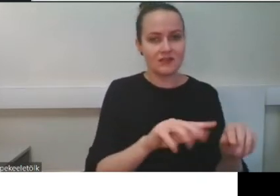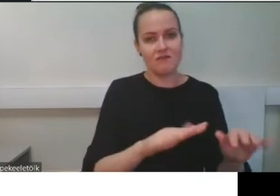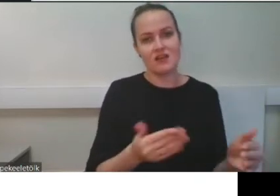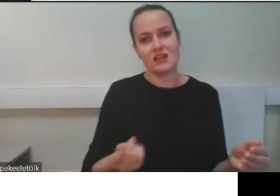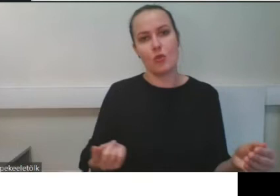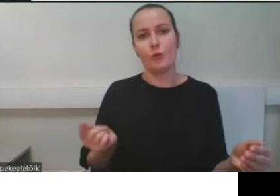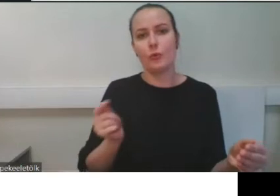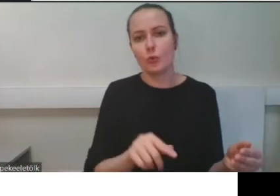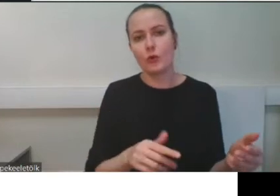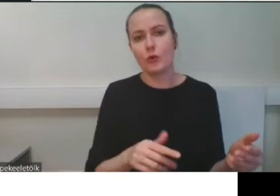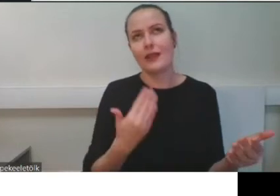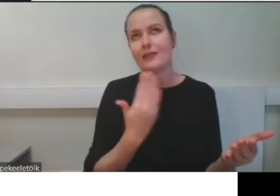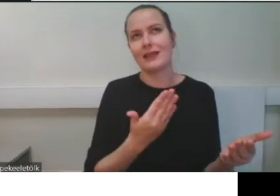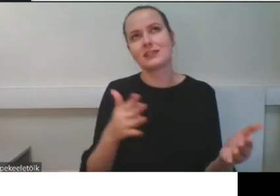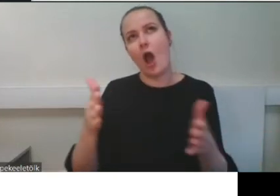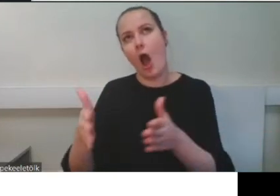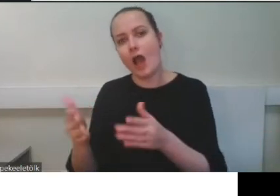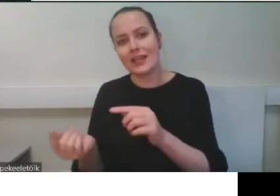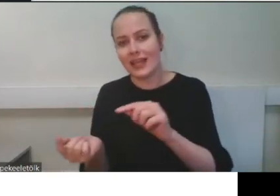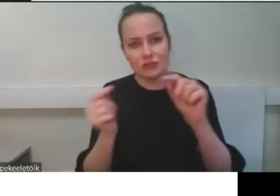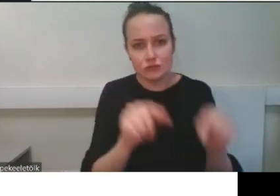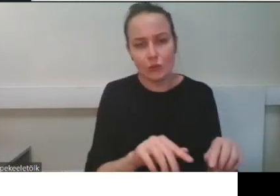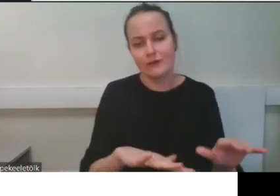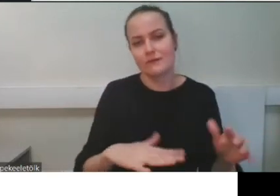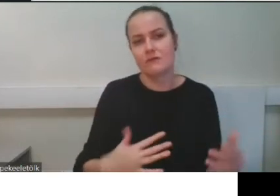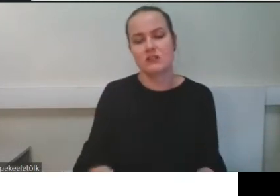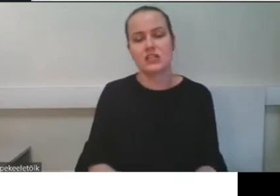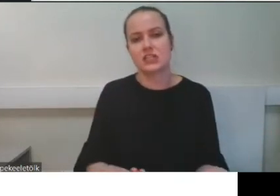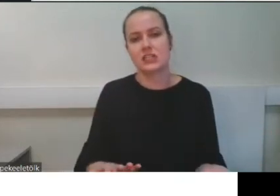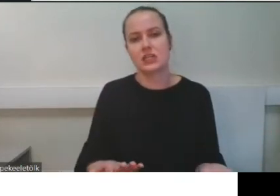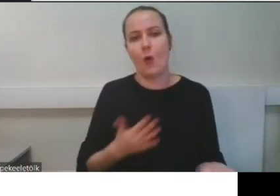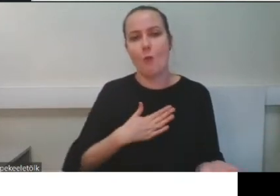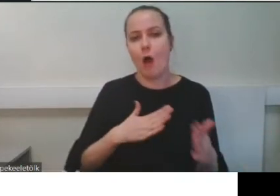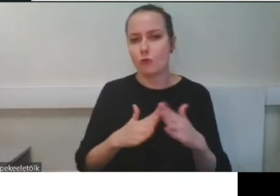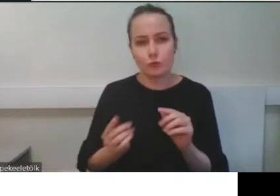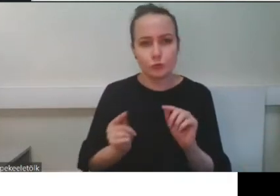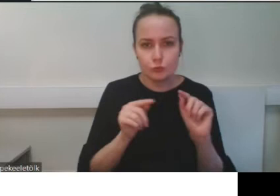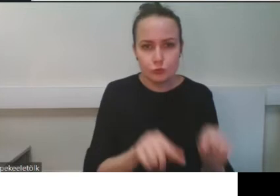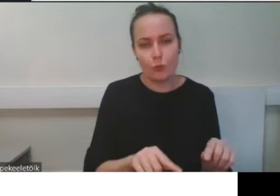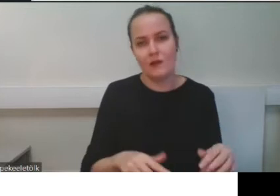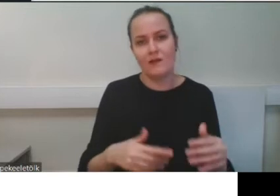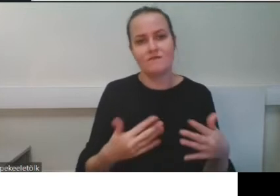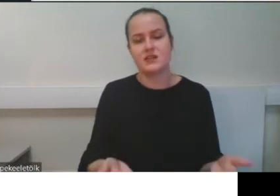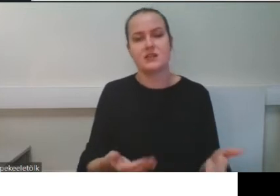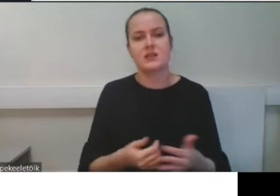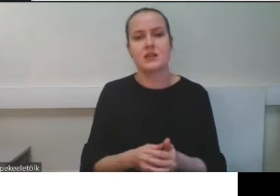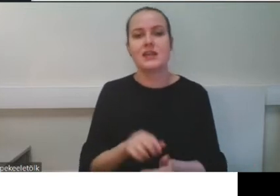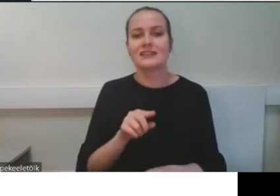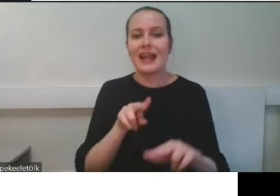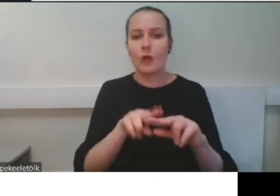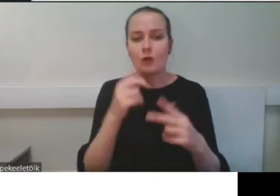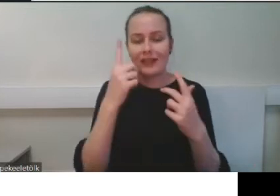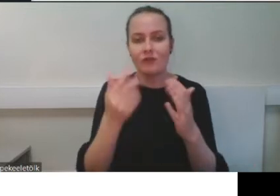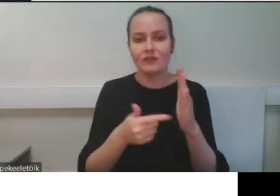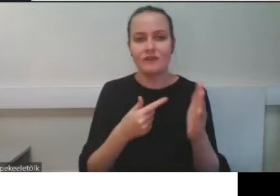puudutab riigieelarve väliselt osutatavat teenust. Ehk et kus siis kas inimene ise maksab teenuse eest või